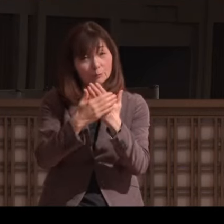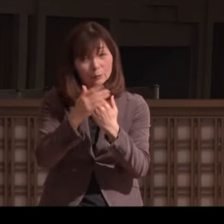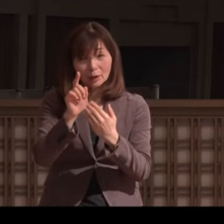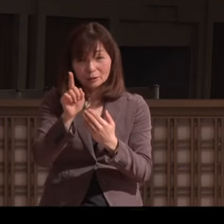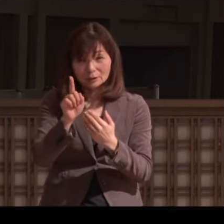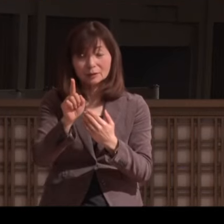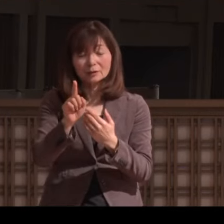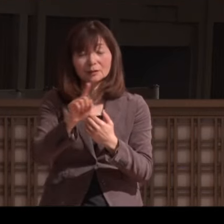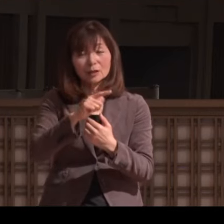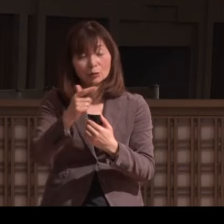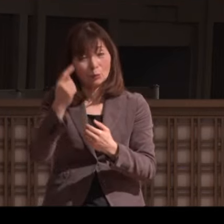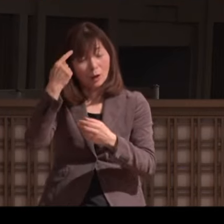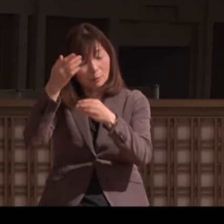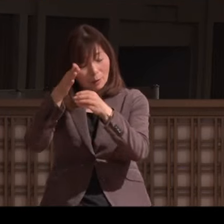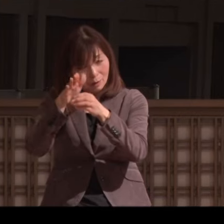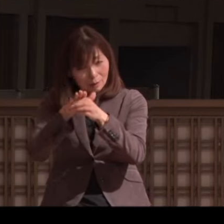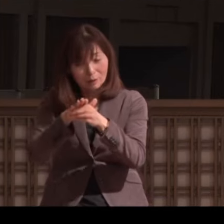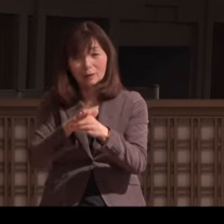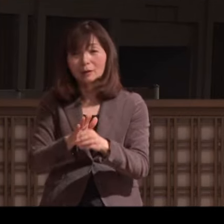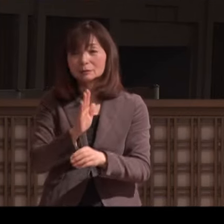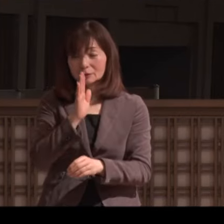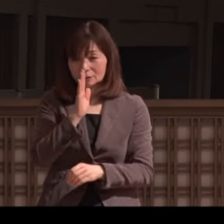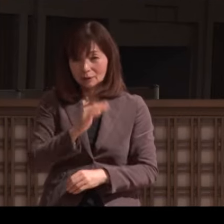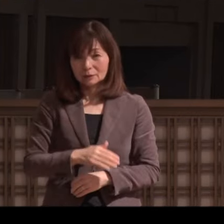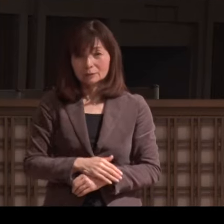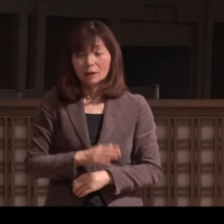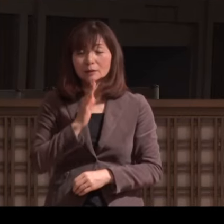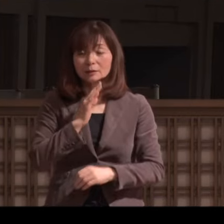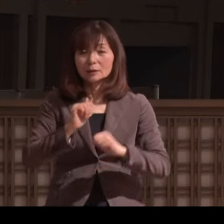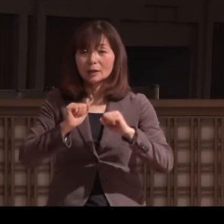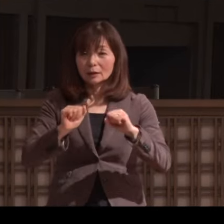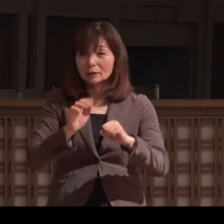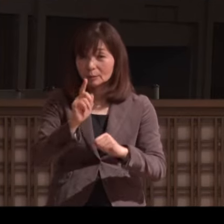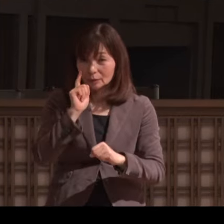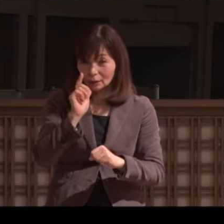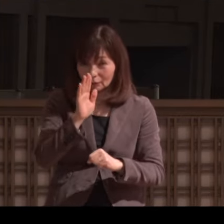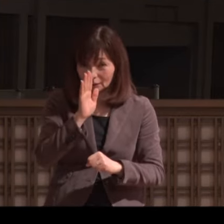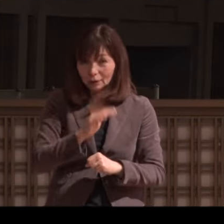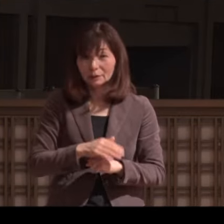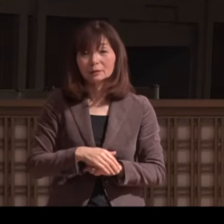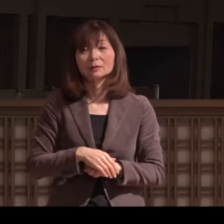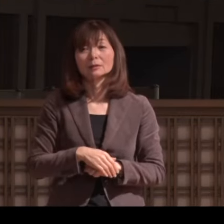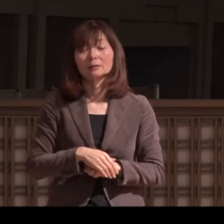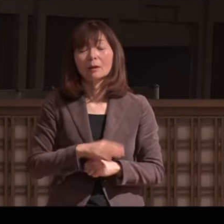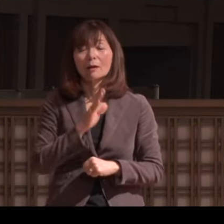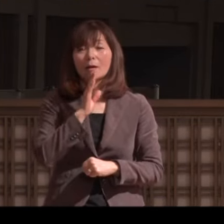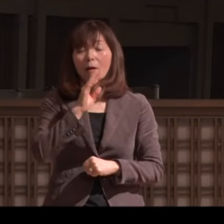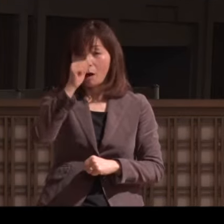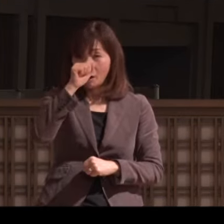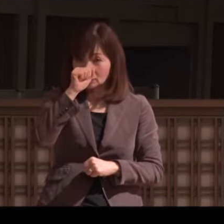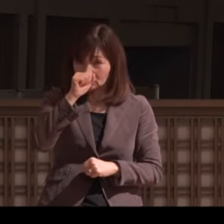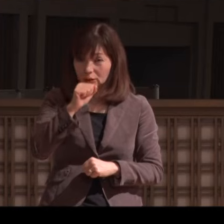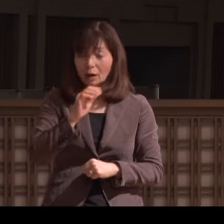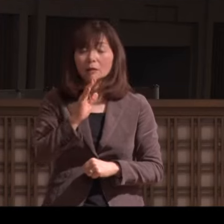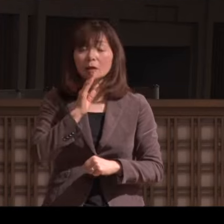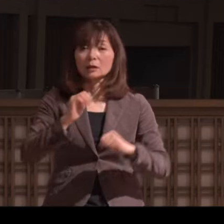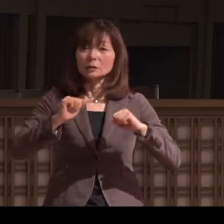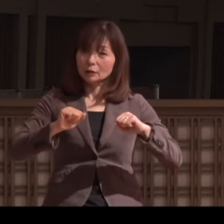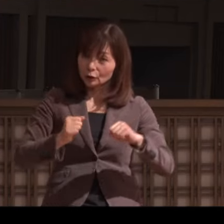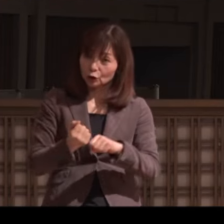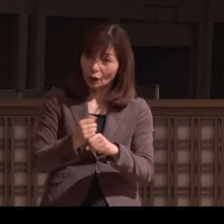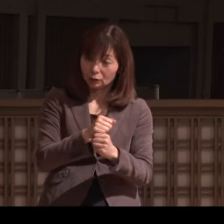これ色々と頭に入れておいてくださいそして実際活動してみてください確かにええわと確かに元気になったわ確かにお金